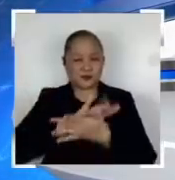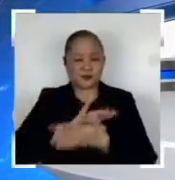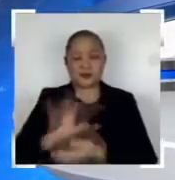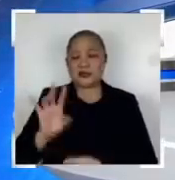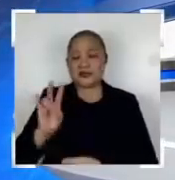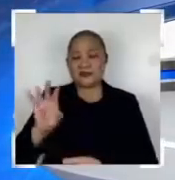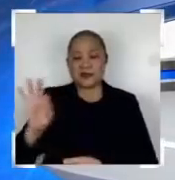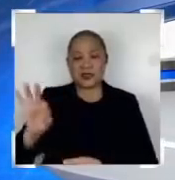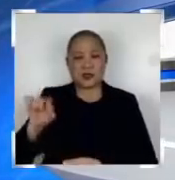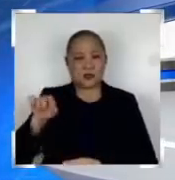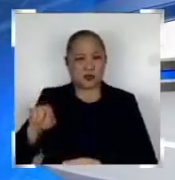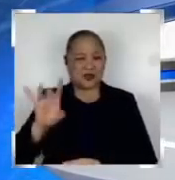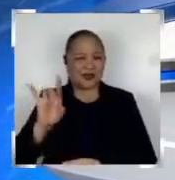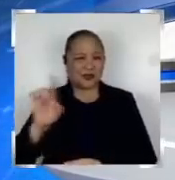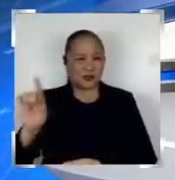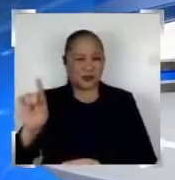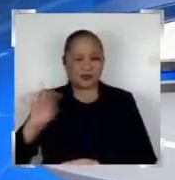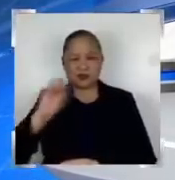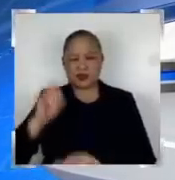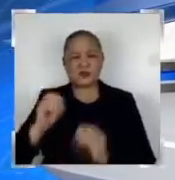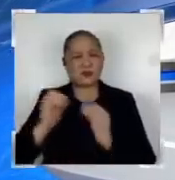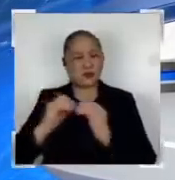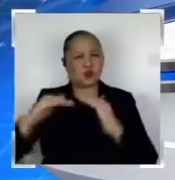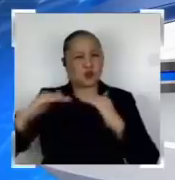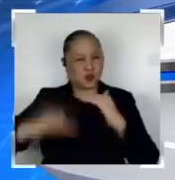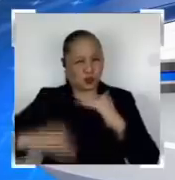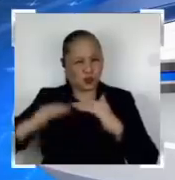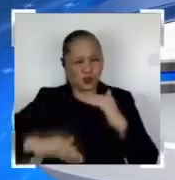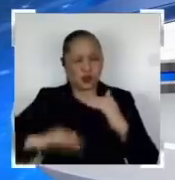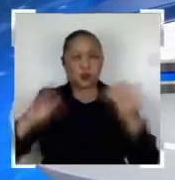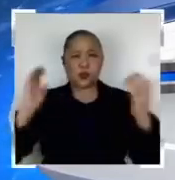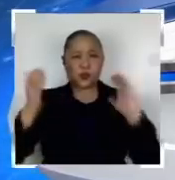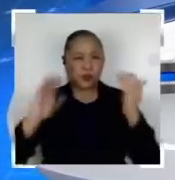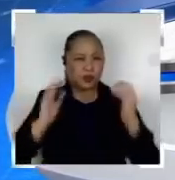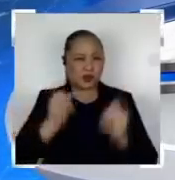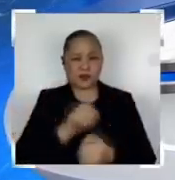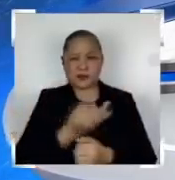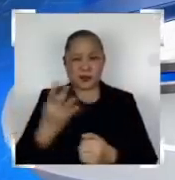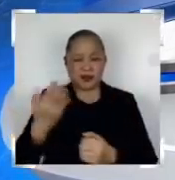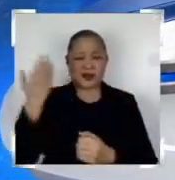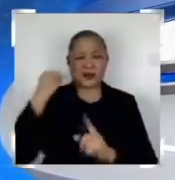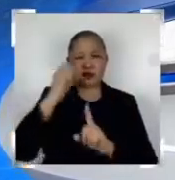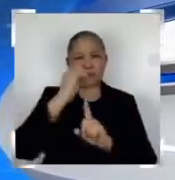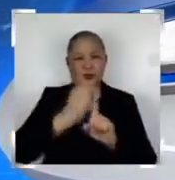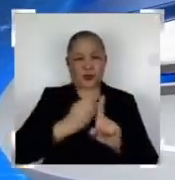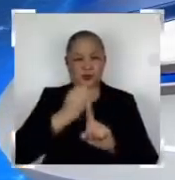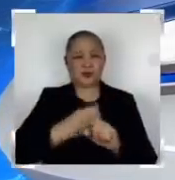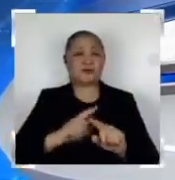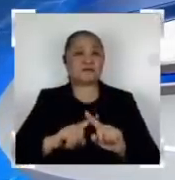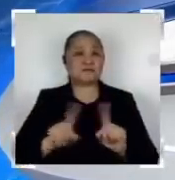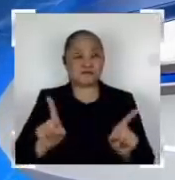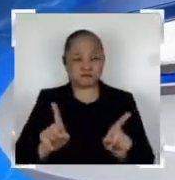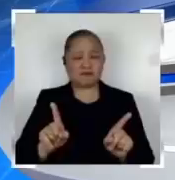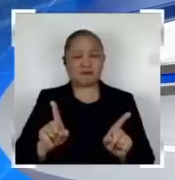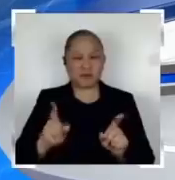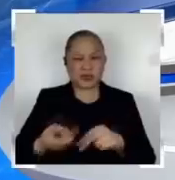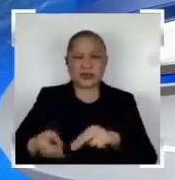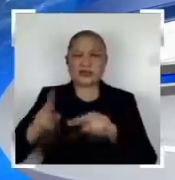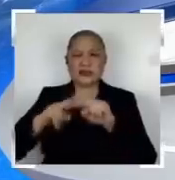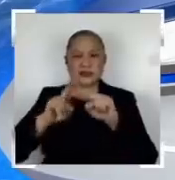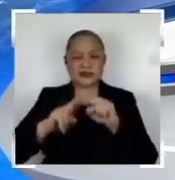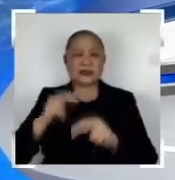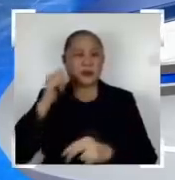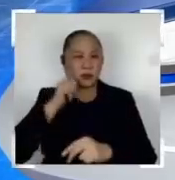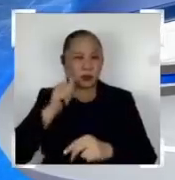79.81% yang mababa kung ikukumpara sa bilang noong Oktubre. Pero, tumaas naman ang daily